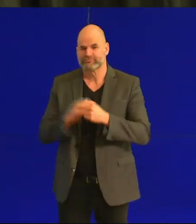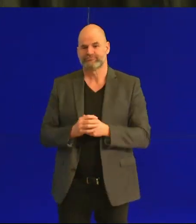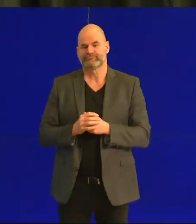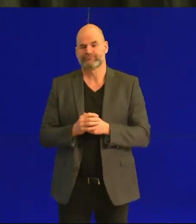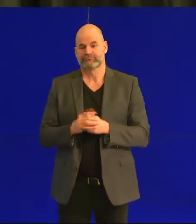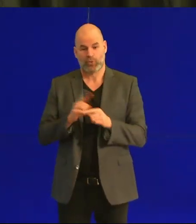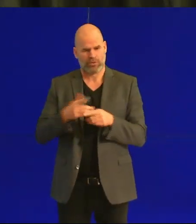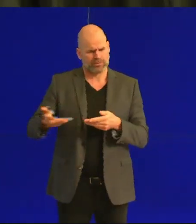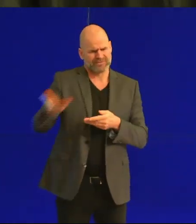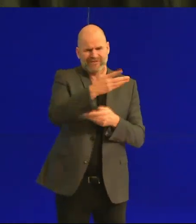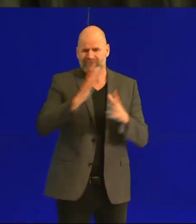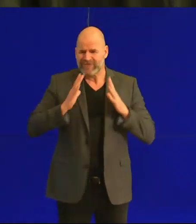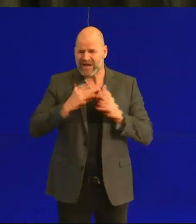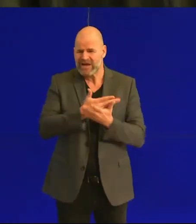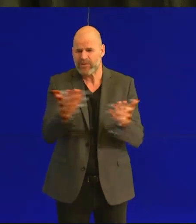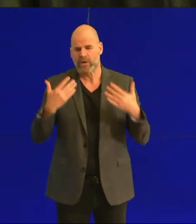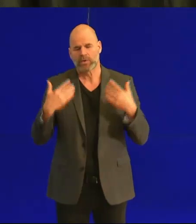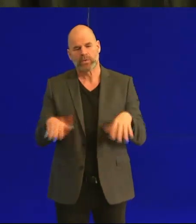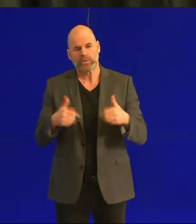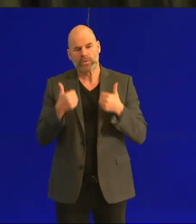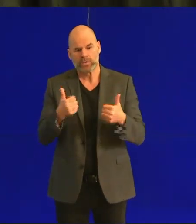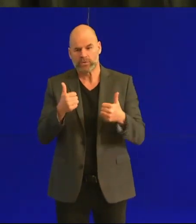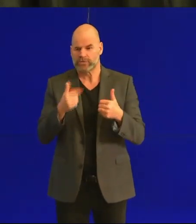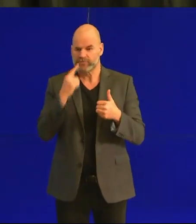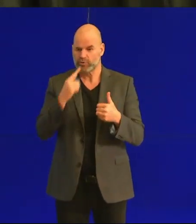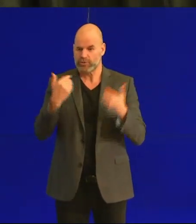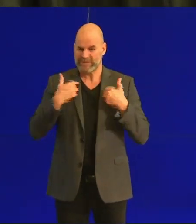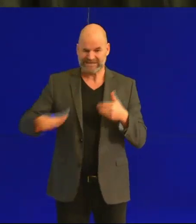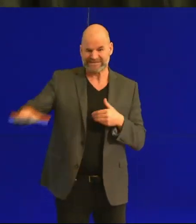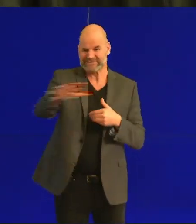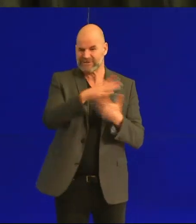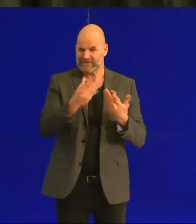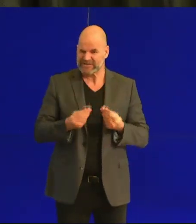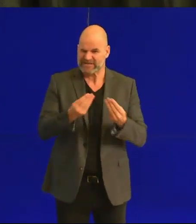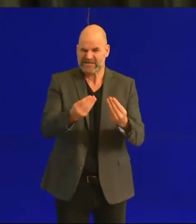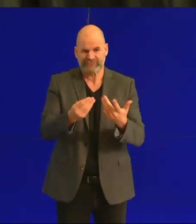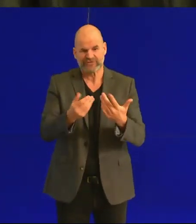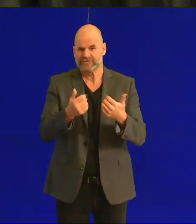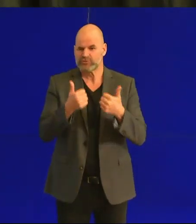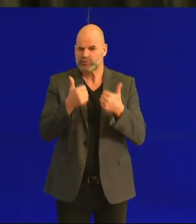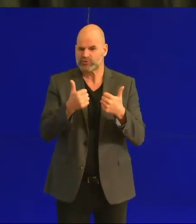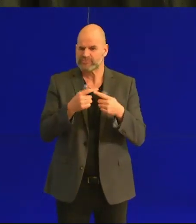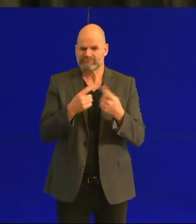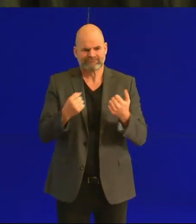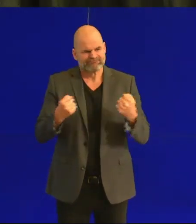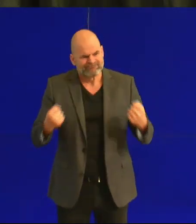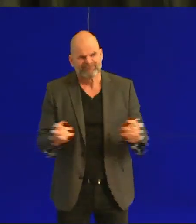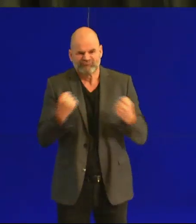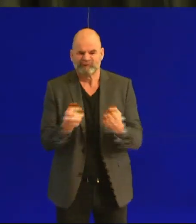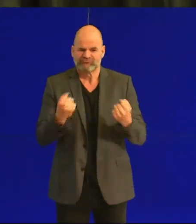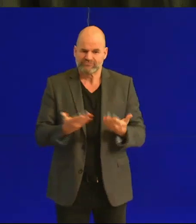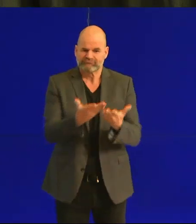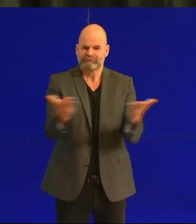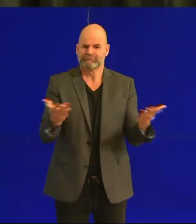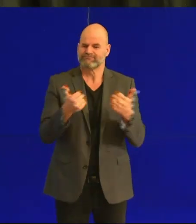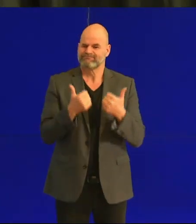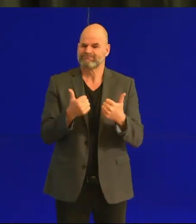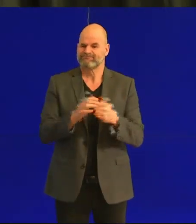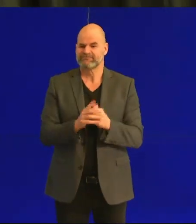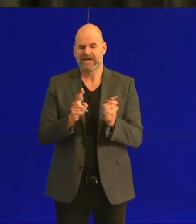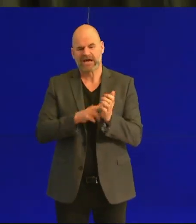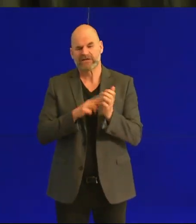aiguë aux modes et aux barbares est omis sam ath y oublier idra dirhams et beit al